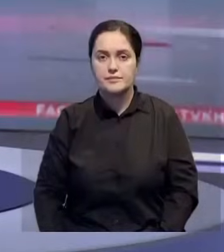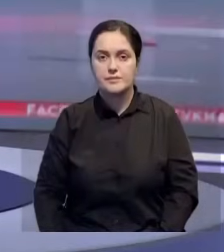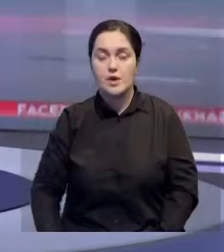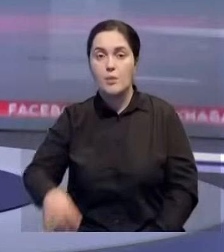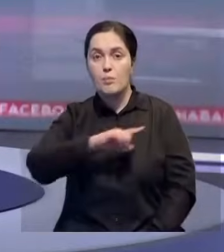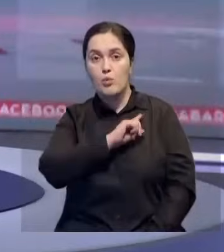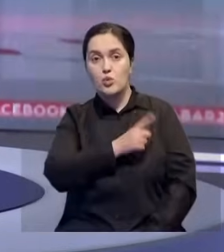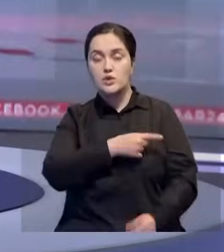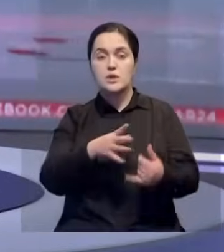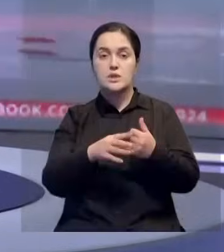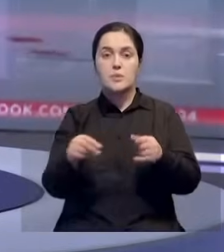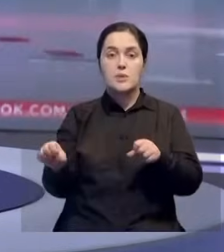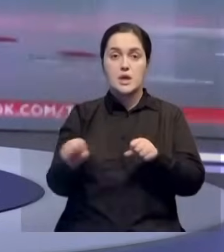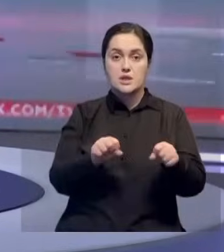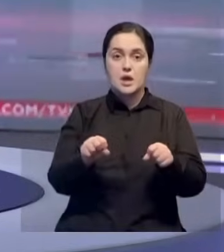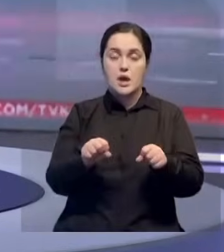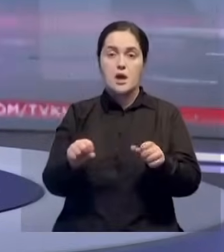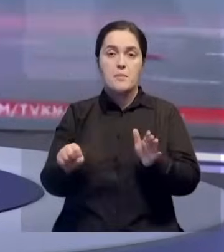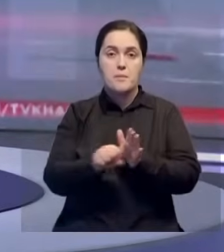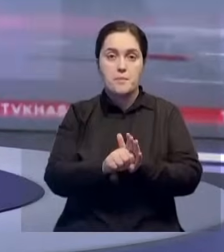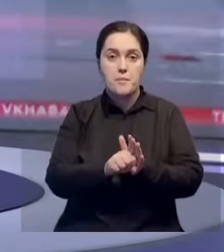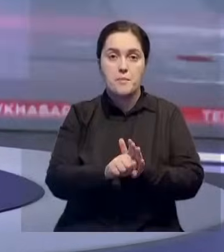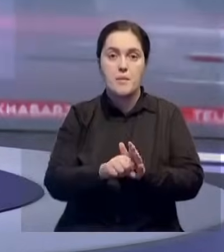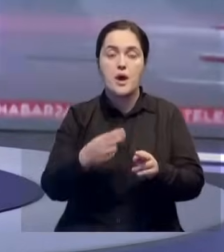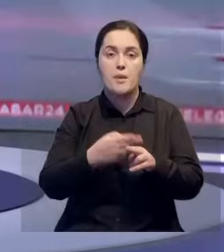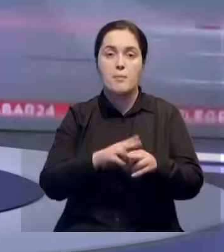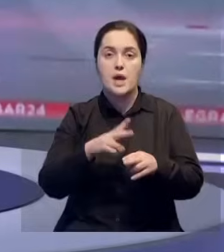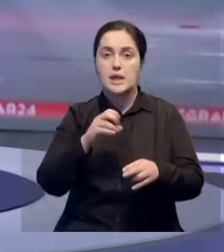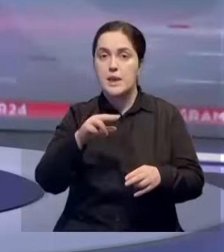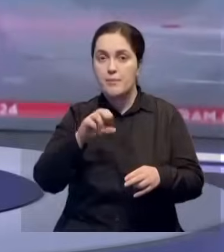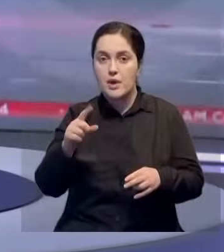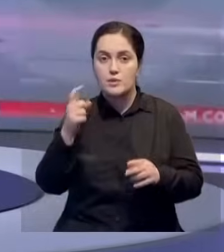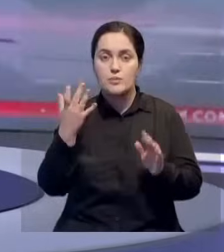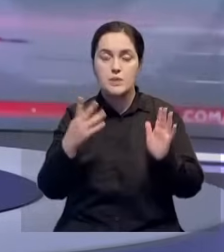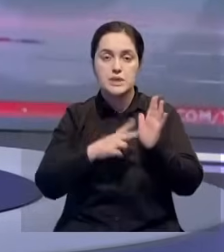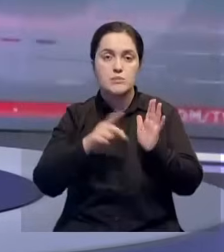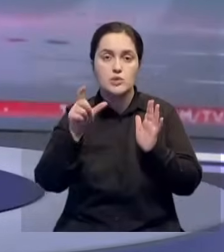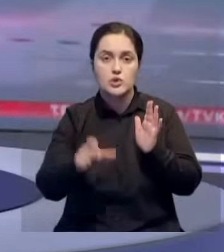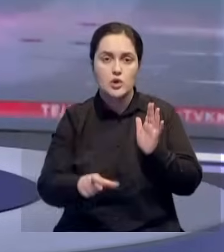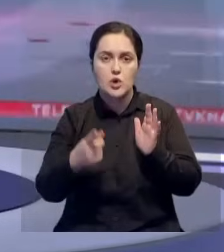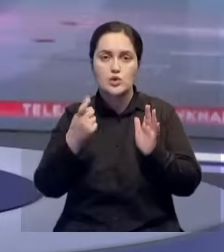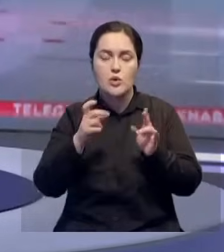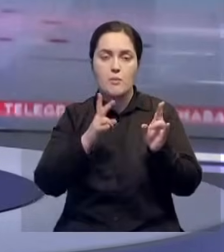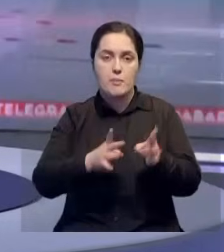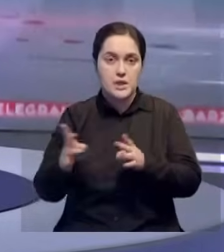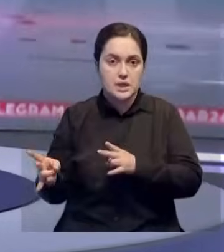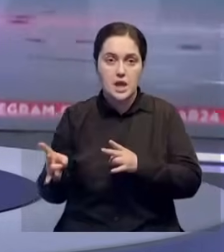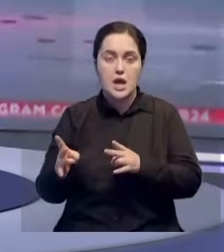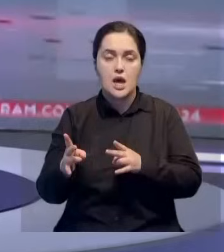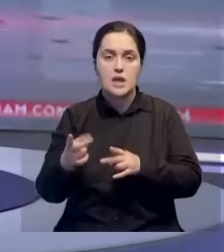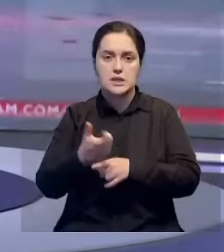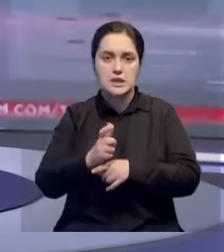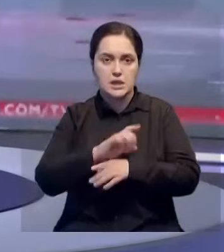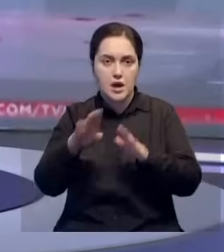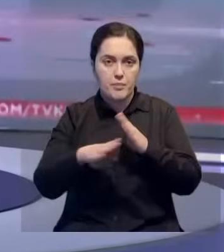В результате мощного землетрясения на западе Непала погибли по меньшей мере 157 человек. Еще больше 100 пострадали. Сильнее всего